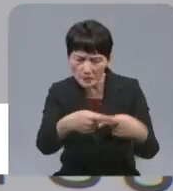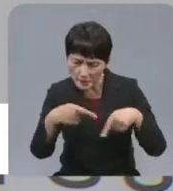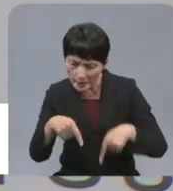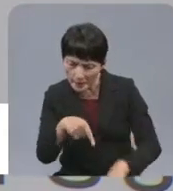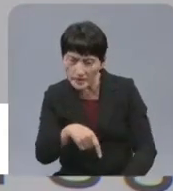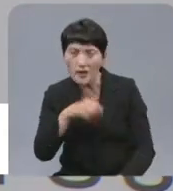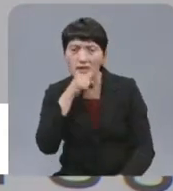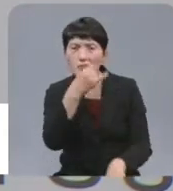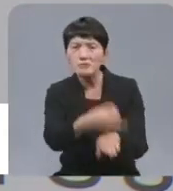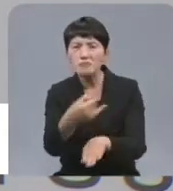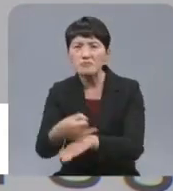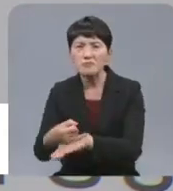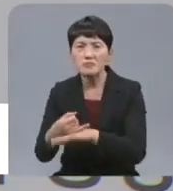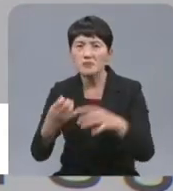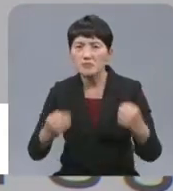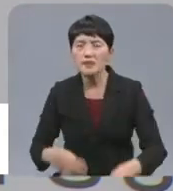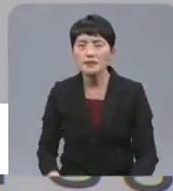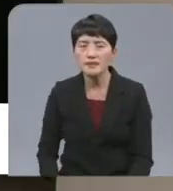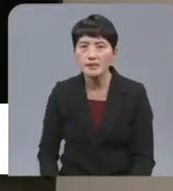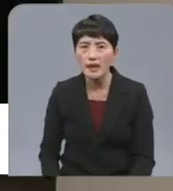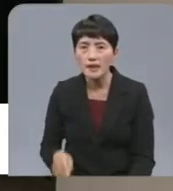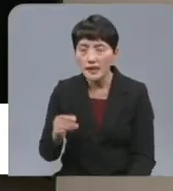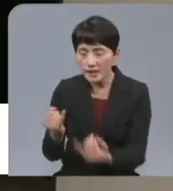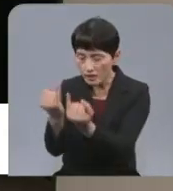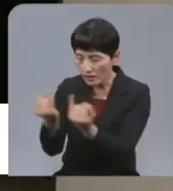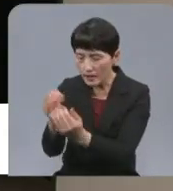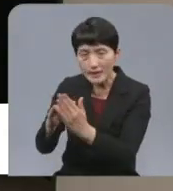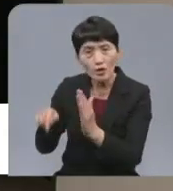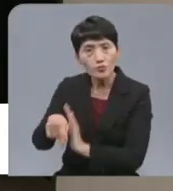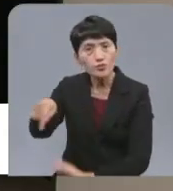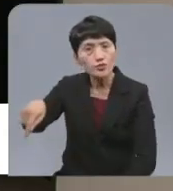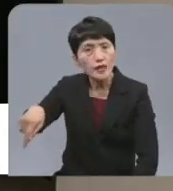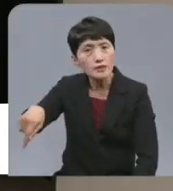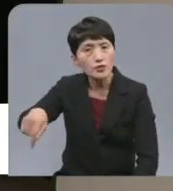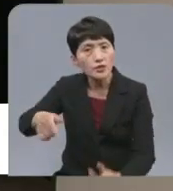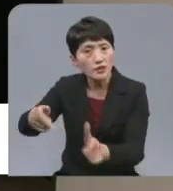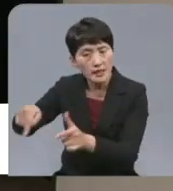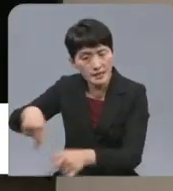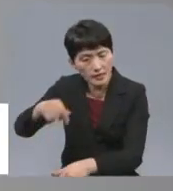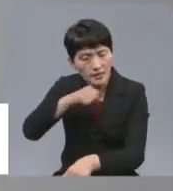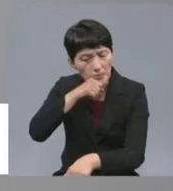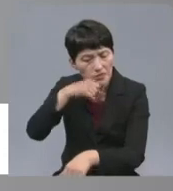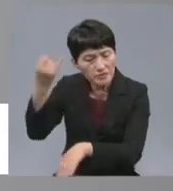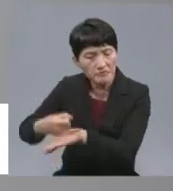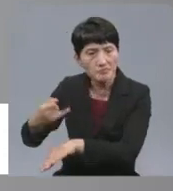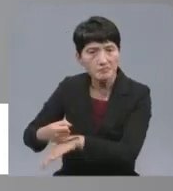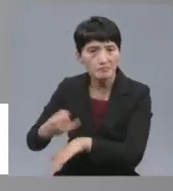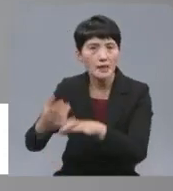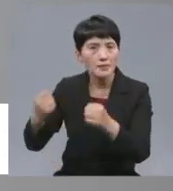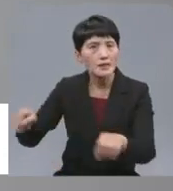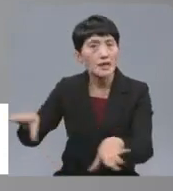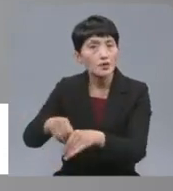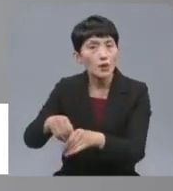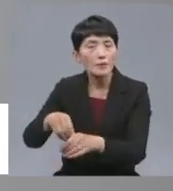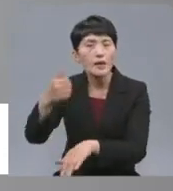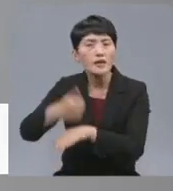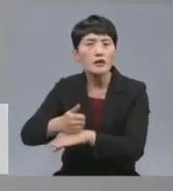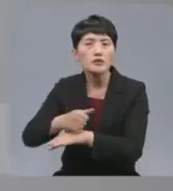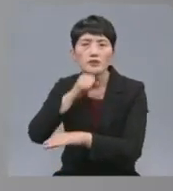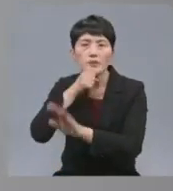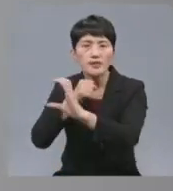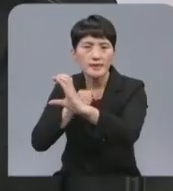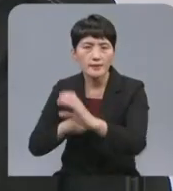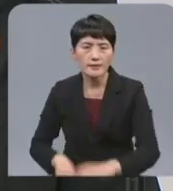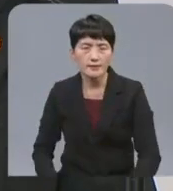koordinator kebijakan pemerintahan mengumumkan hasil evaluasi tugas kenegaraan Tahun 2022 terhadap 45 Lembaga Administrasi pusat